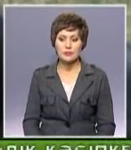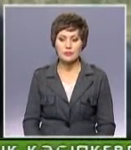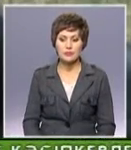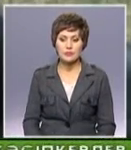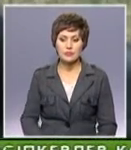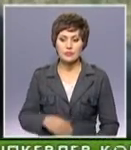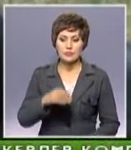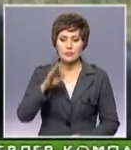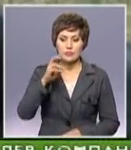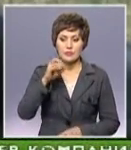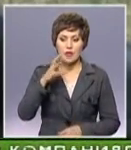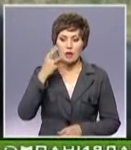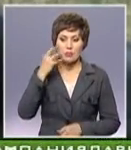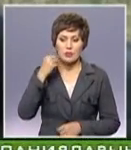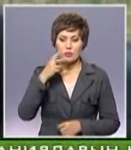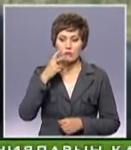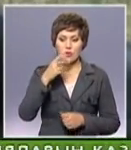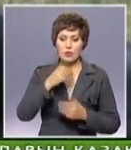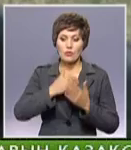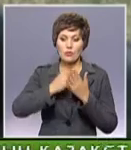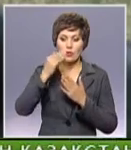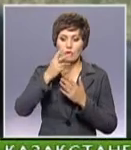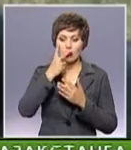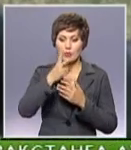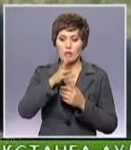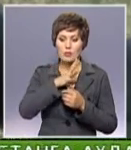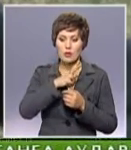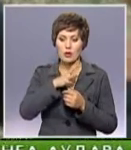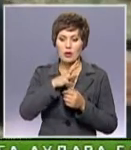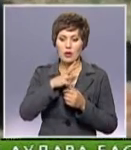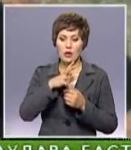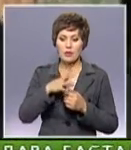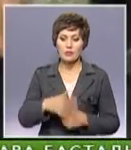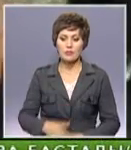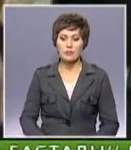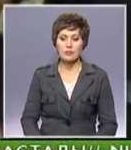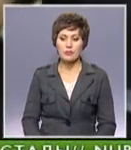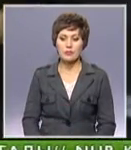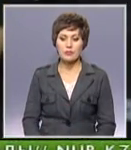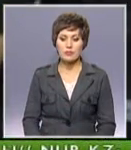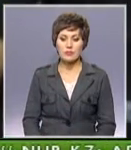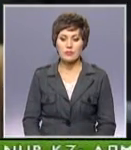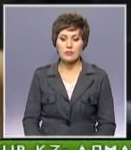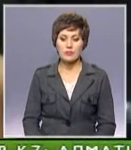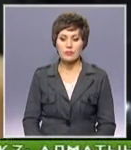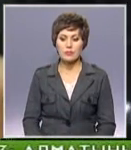Көктөбеден Алматы алақандағыдай болып көрінеді екен. Қалай-қалай? Қалай-қалай?